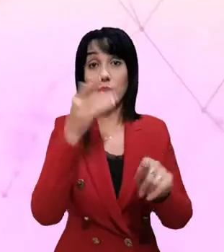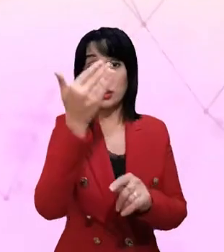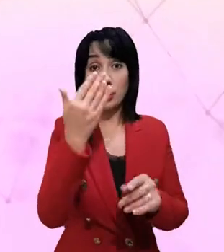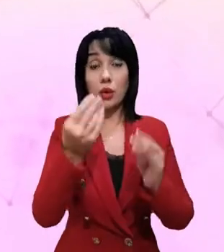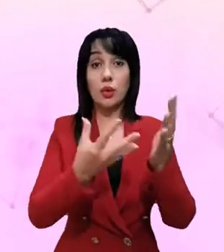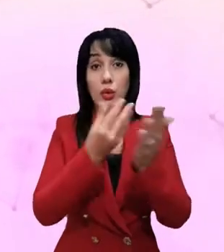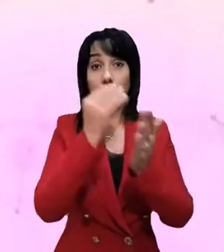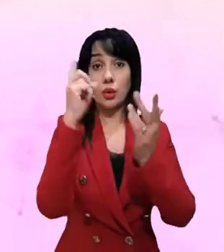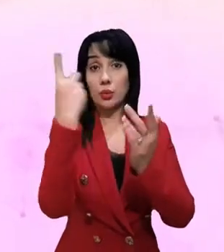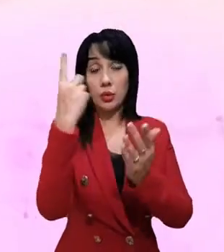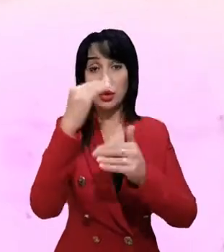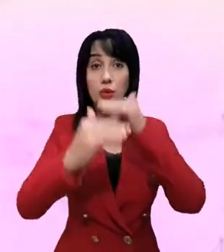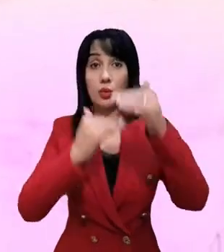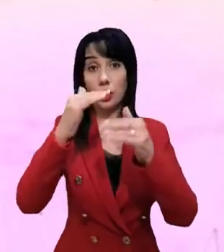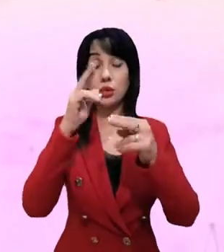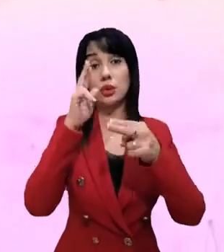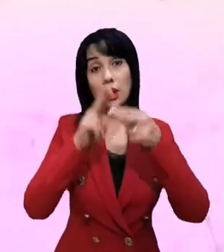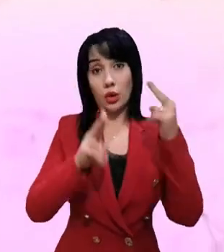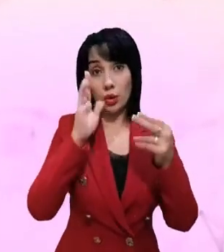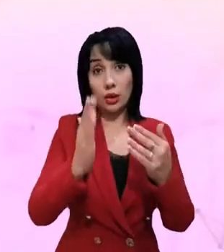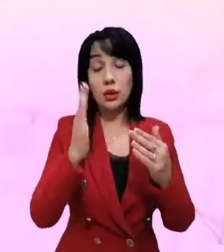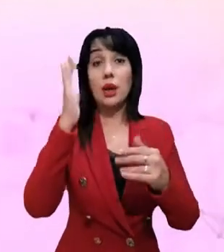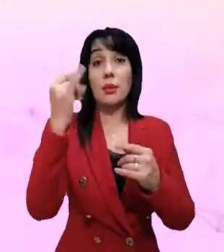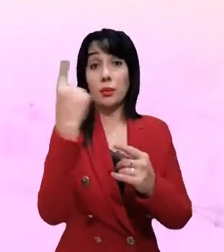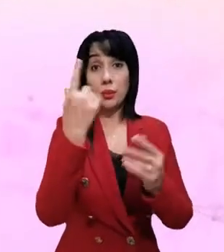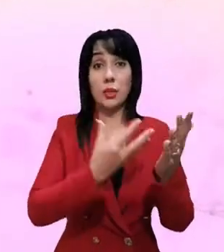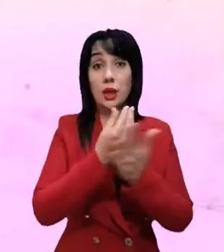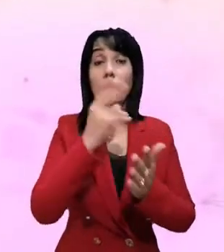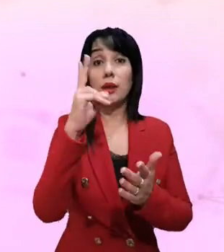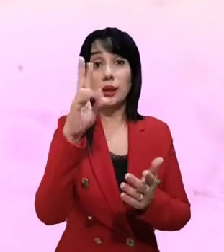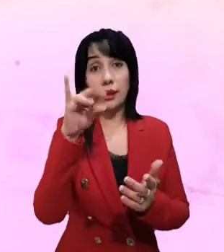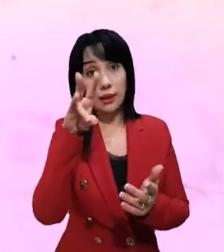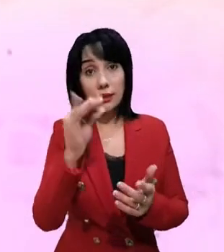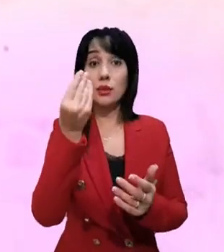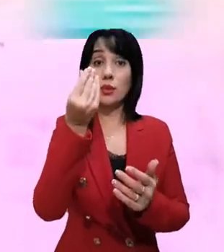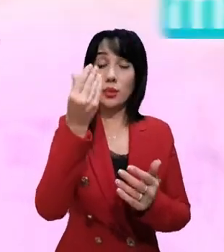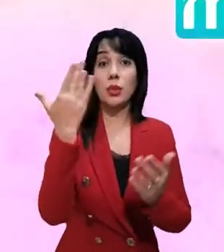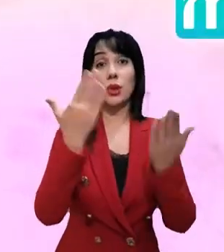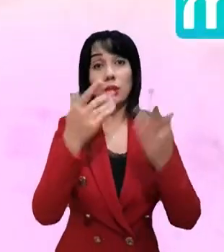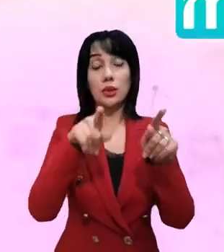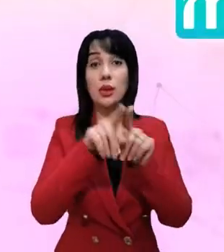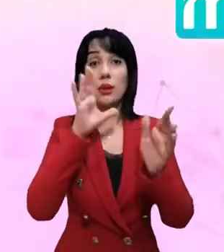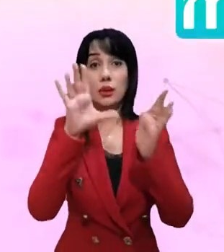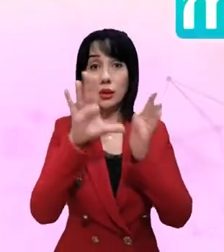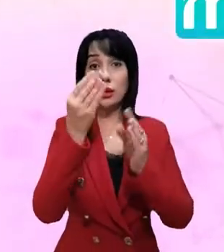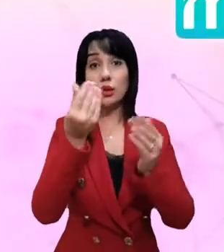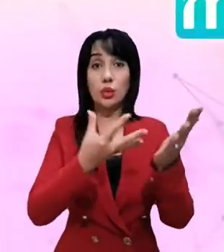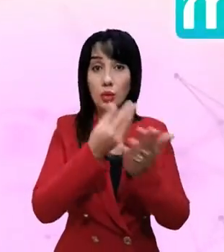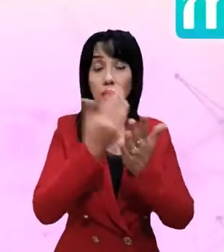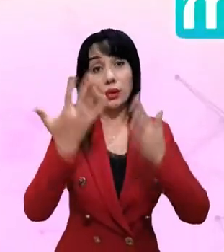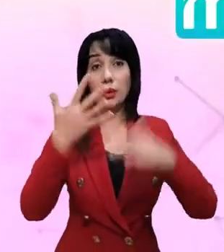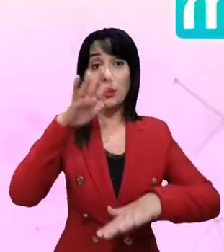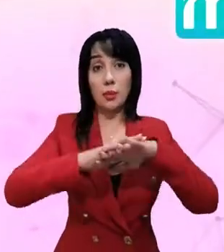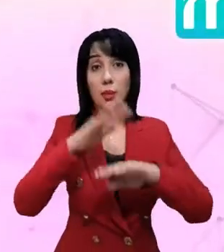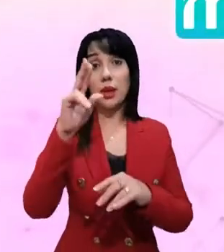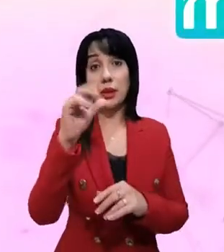amalga oshirish bilan ro'yxatdan o'tishning birinchi bosqichi yakunlanadi. To'lovni Click, PayMe, UPay, PayNet kabi elektron